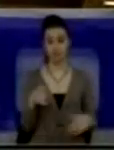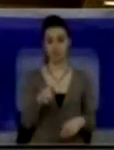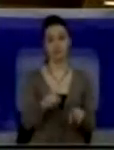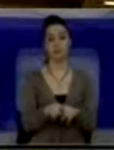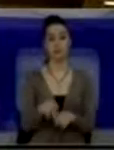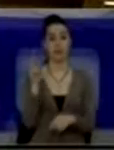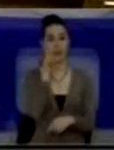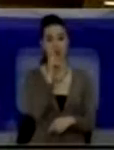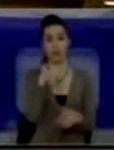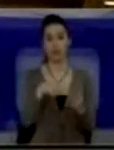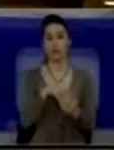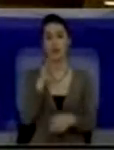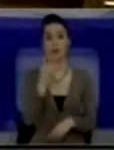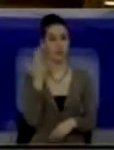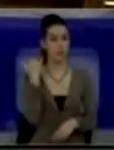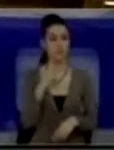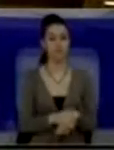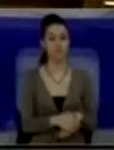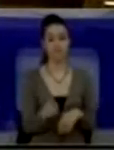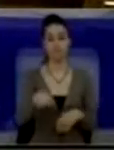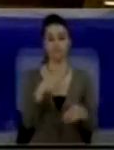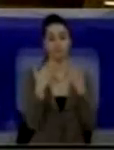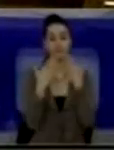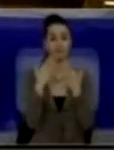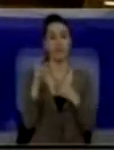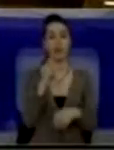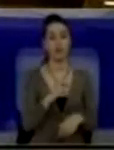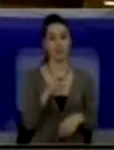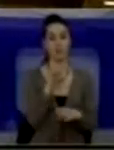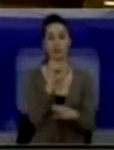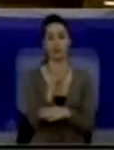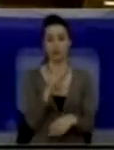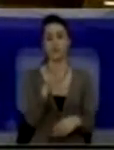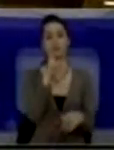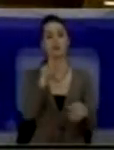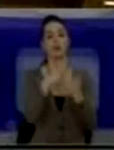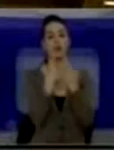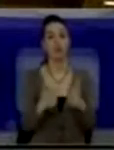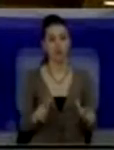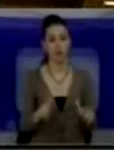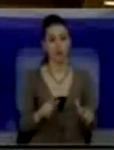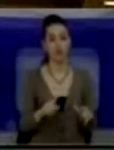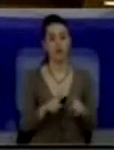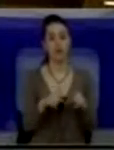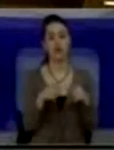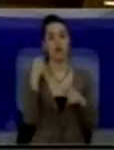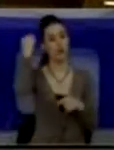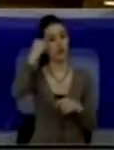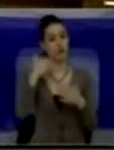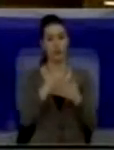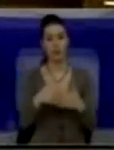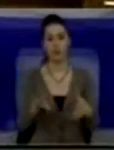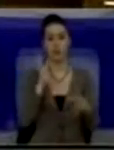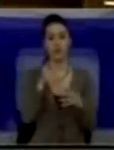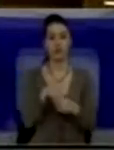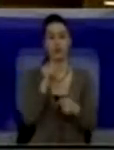të vitit 2014, Këshilli i Byros Evropiane ishte pajtuar që të lejohet shitja e kartonit të Gjelbër për Kosovën, por